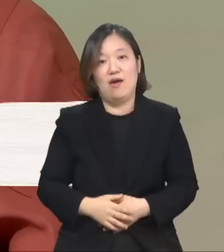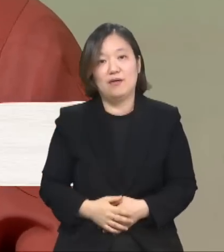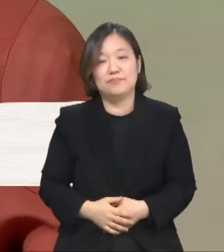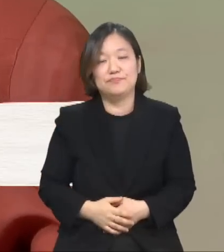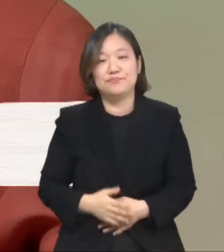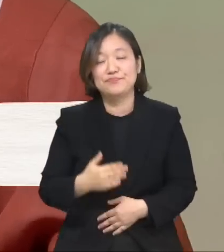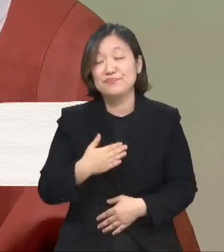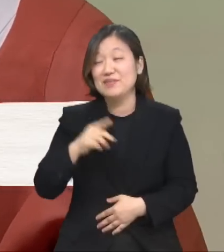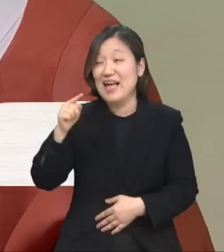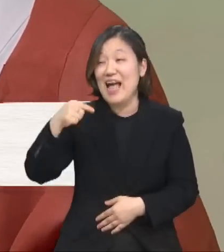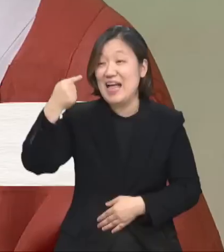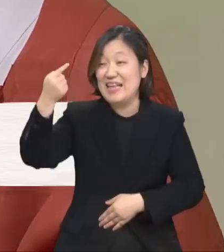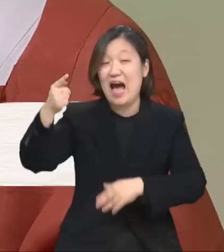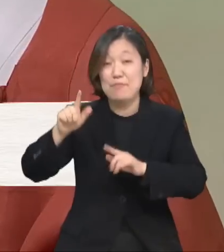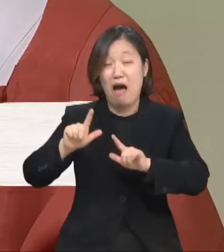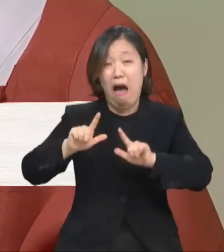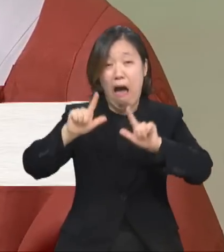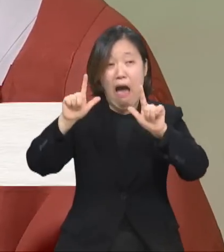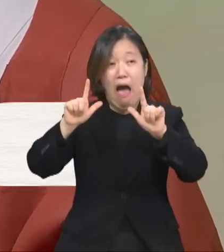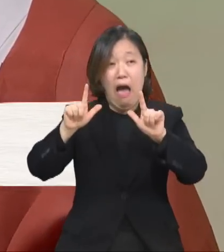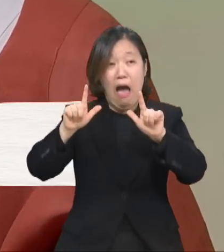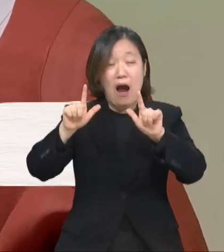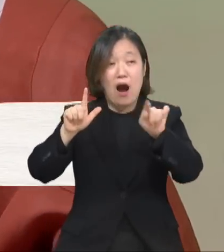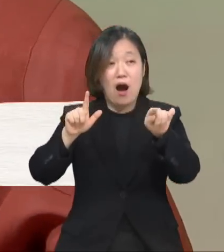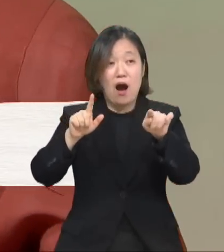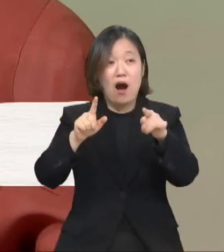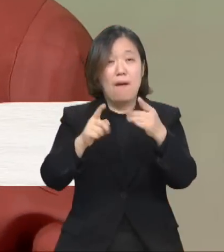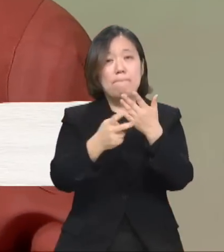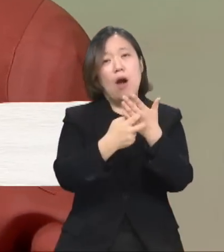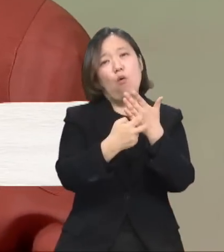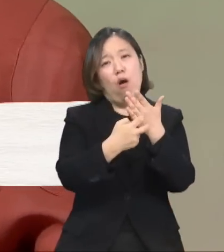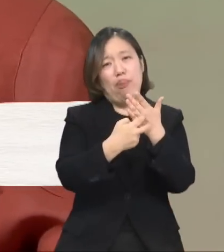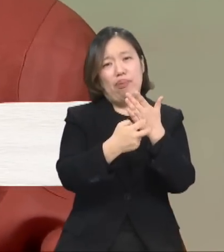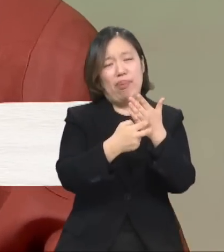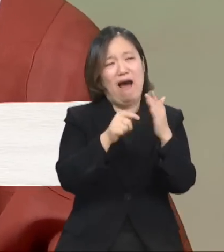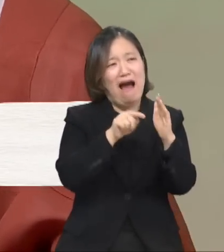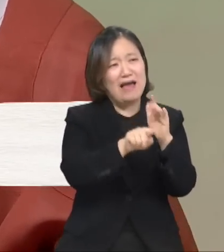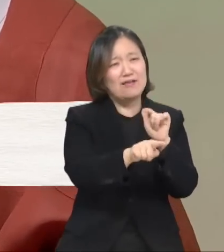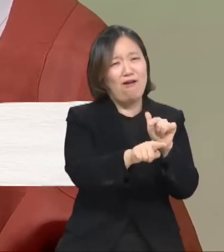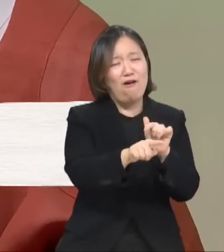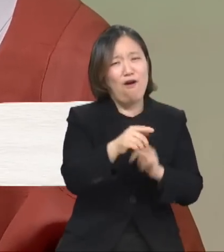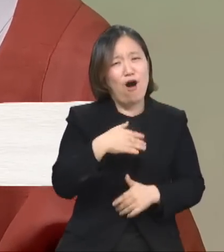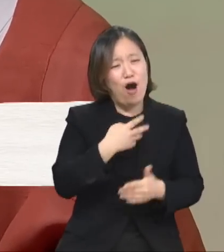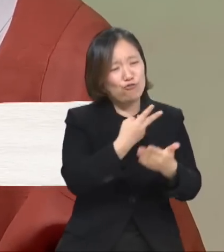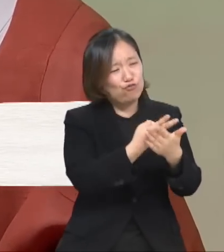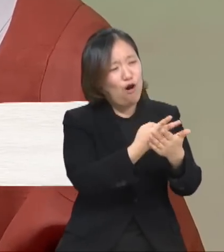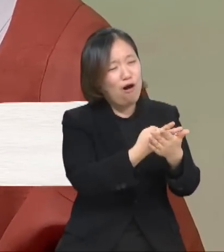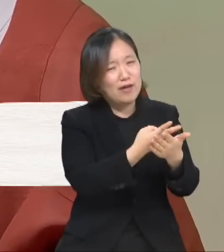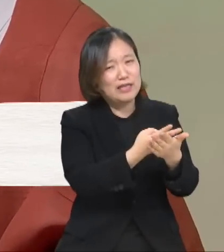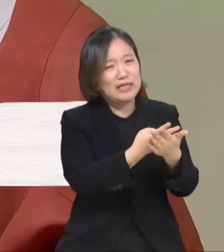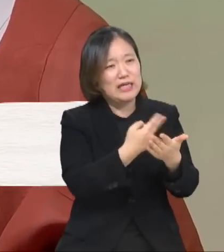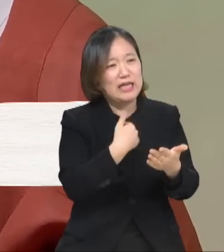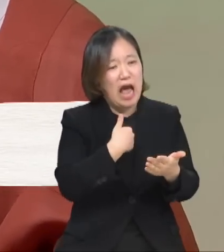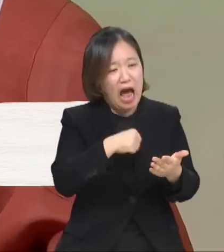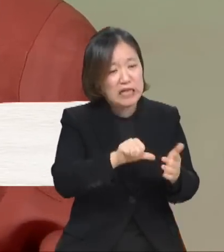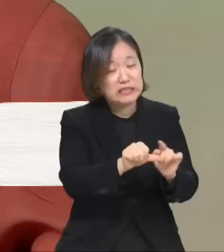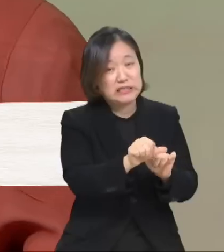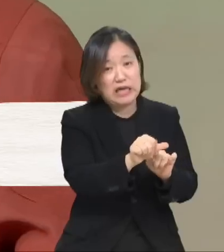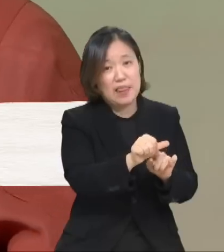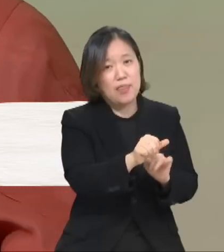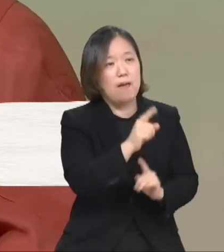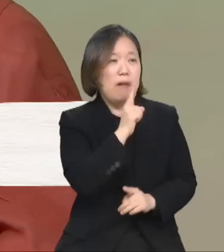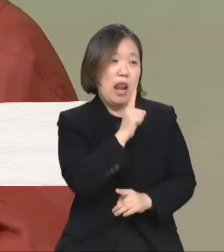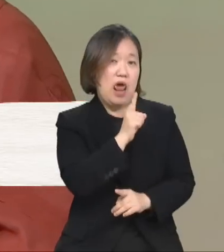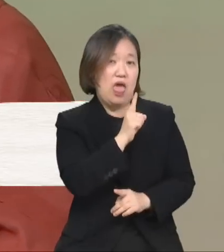다음 날에 저는 원주병원에 가서 의식을 잃고 누워 있는 아들 귀에다 대고 너는